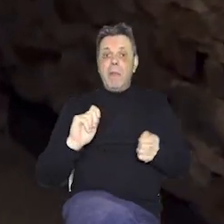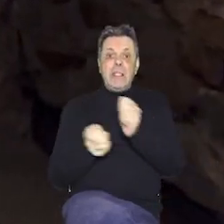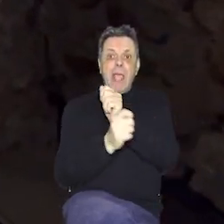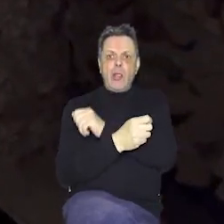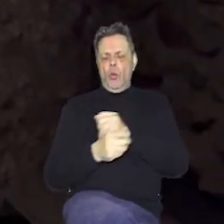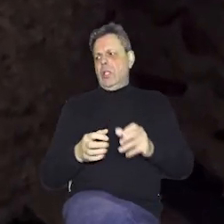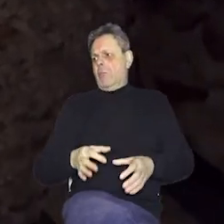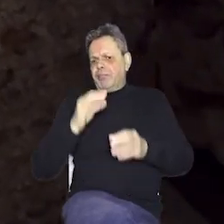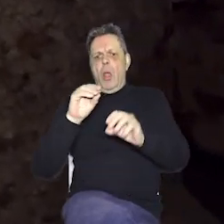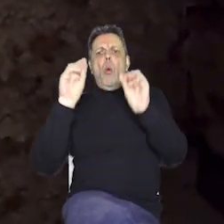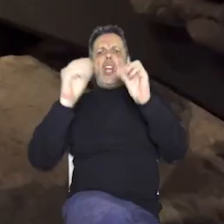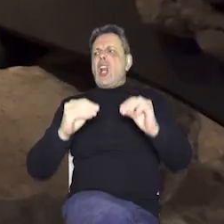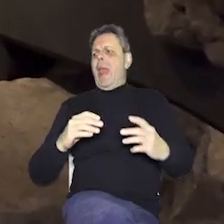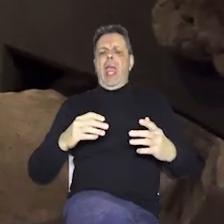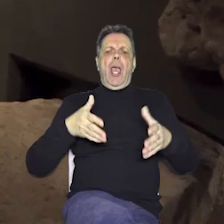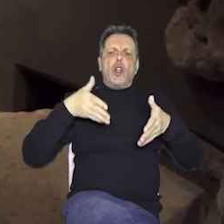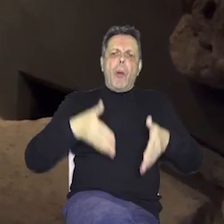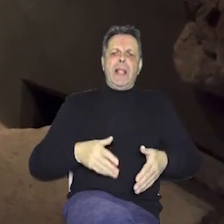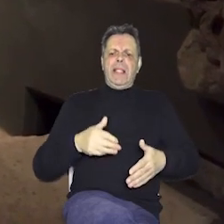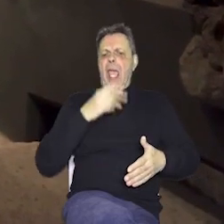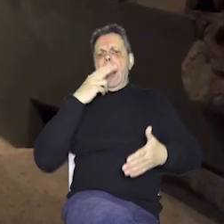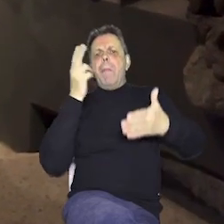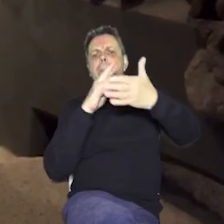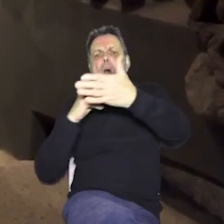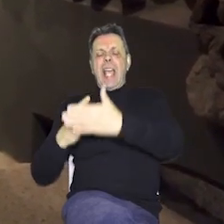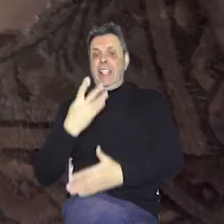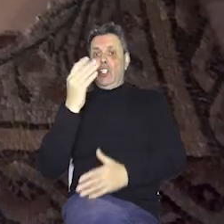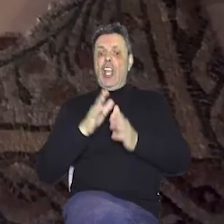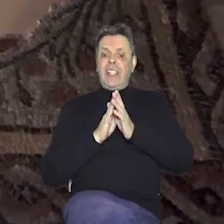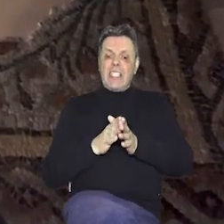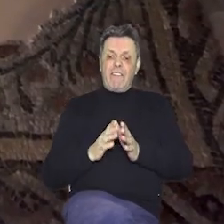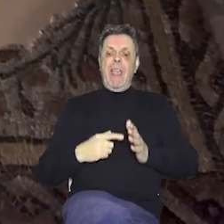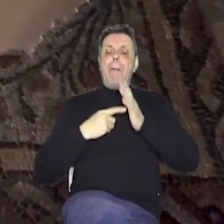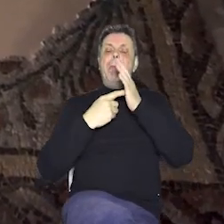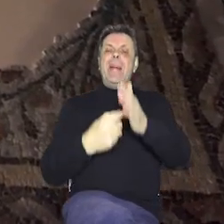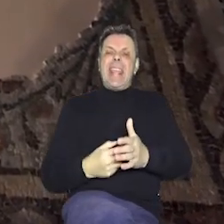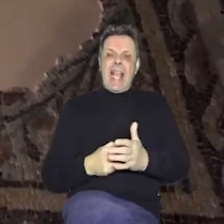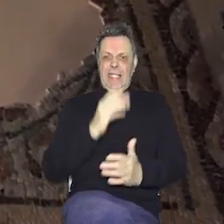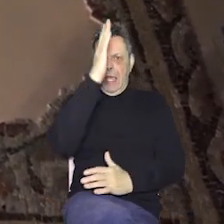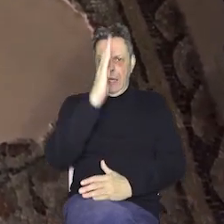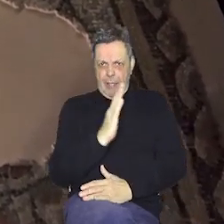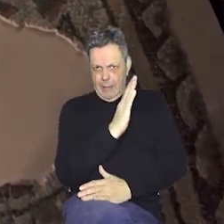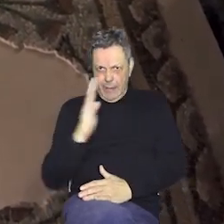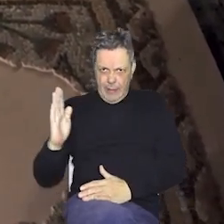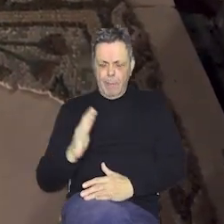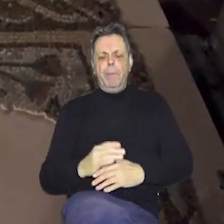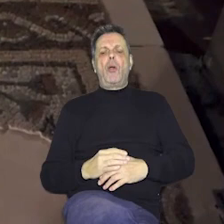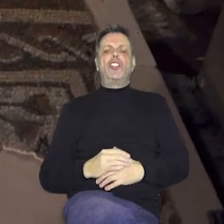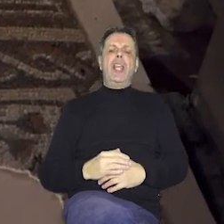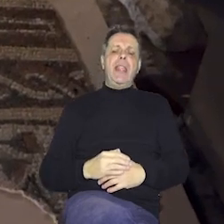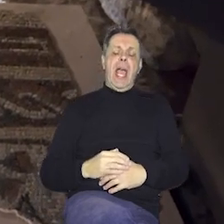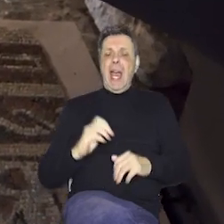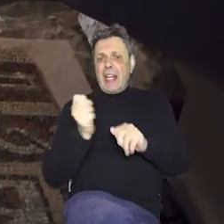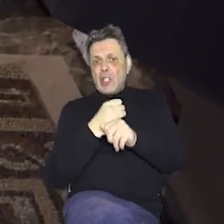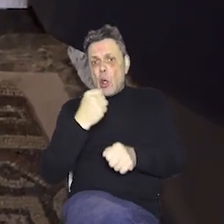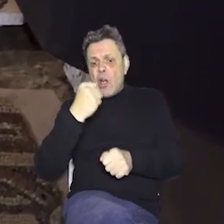se nekropole, ukrašene grobnice, mozaici, čak 4 crkve, prikaz kristijanizacije Serdike, restaurirana